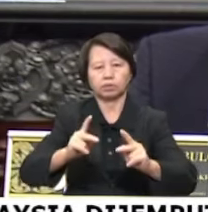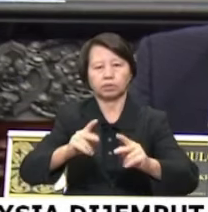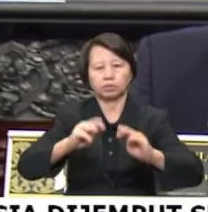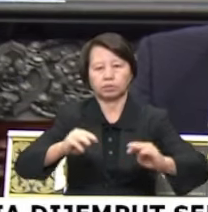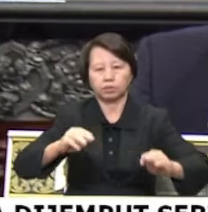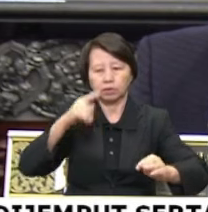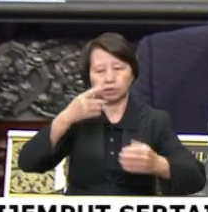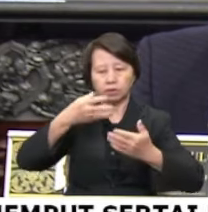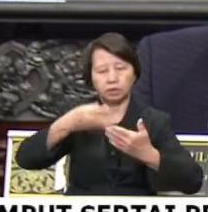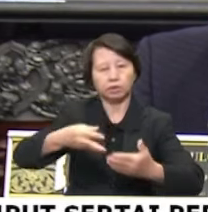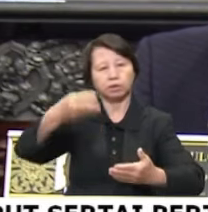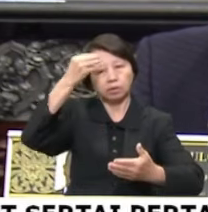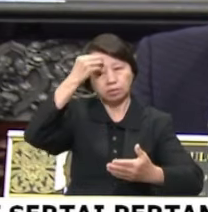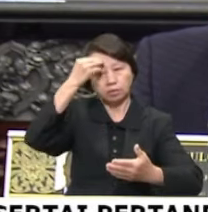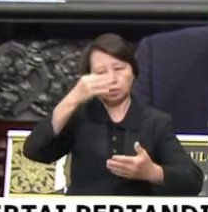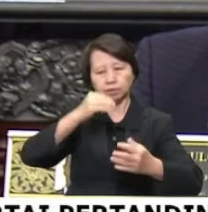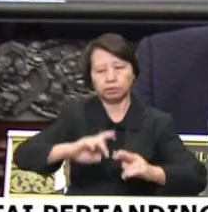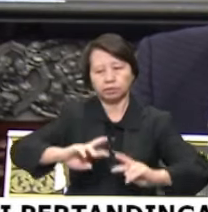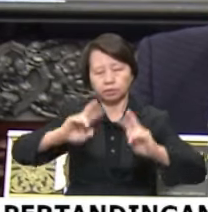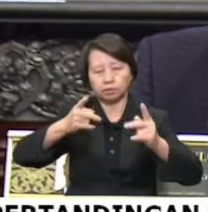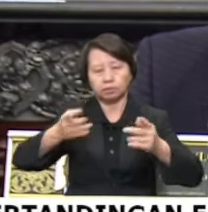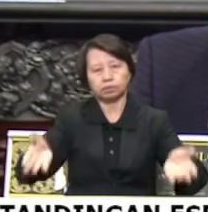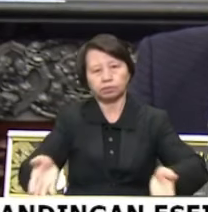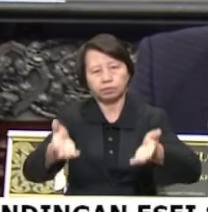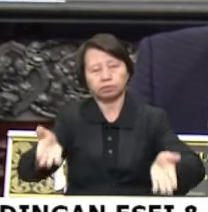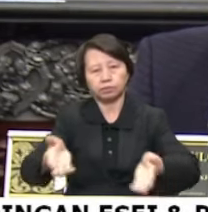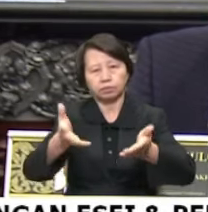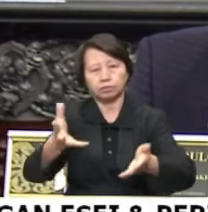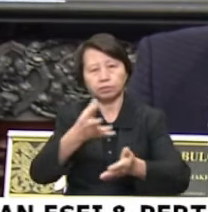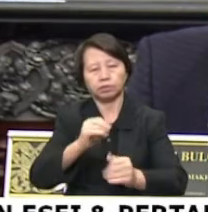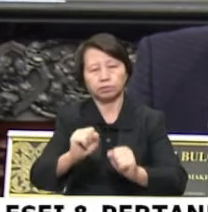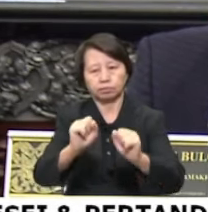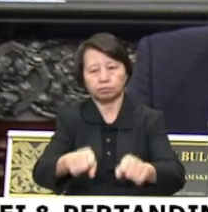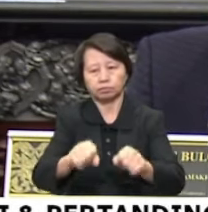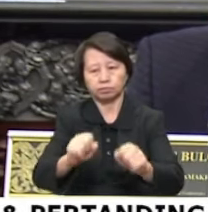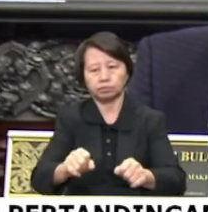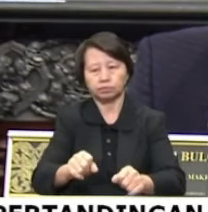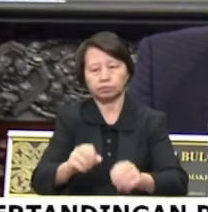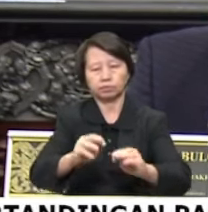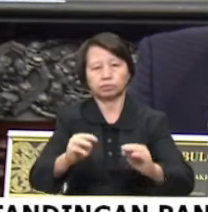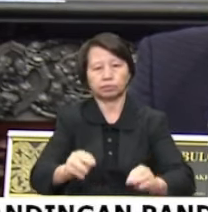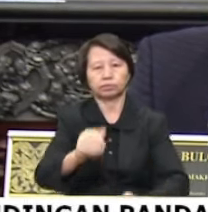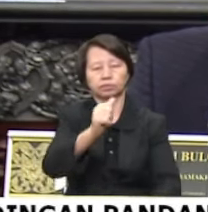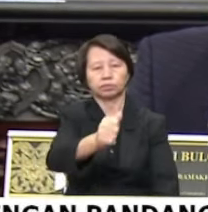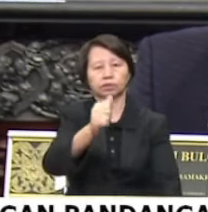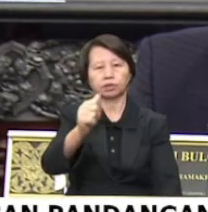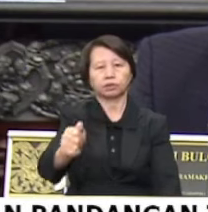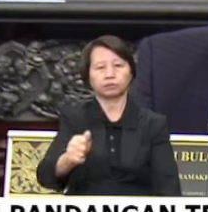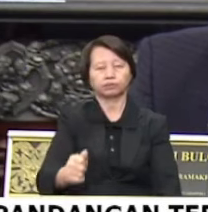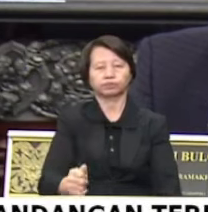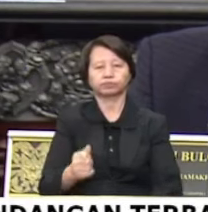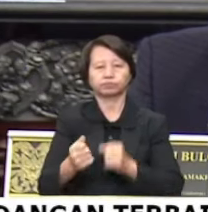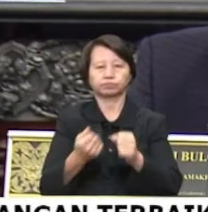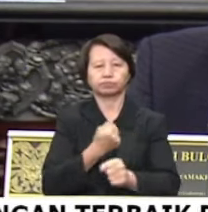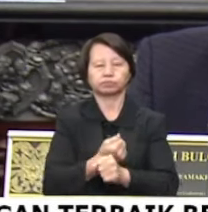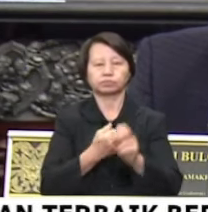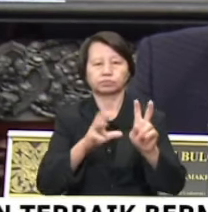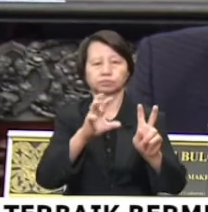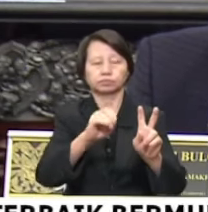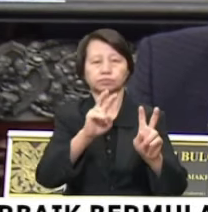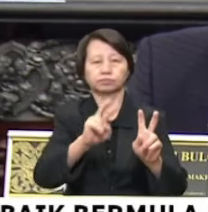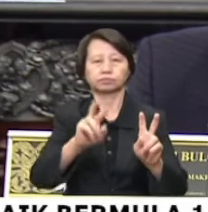untuk belajar serta meningkatkan motivasi, prestasi dan potensi murid masing-masing. Sepanjang tahun